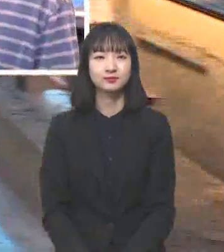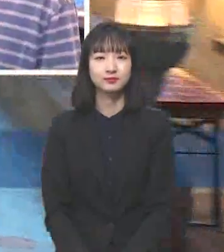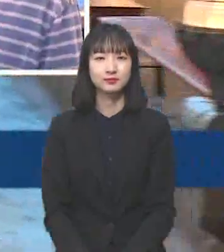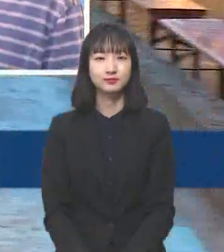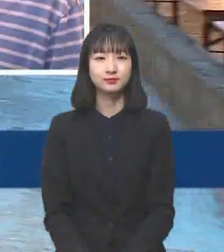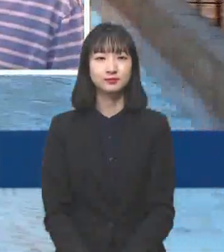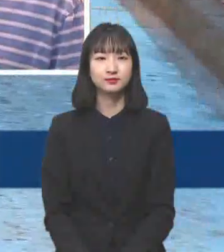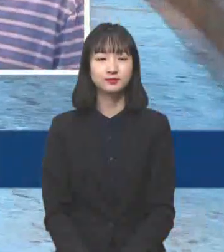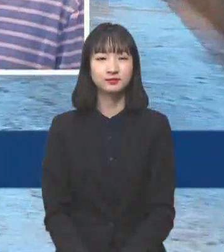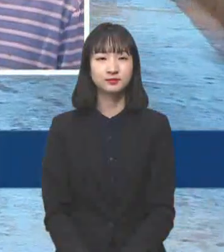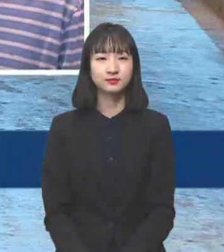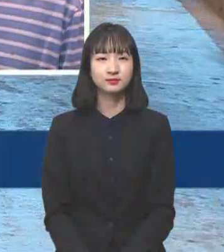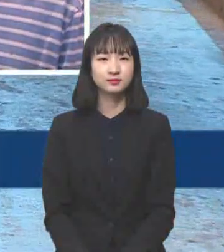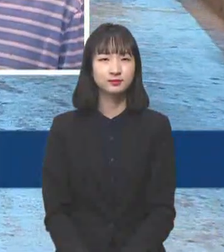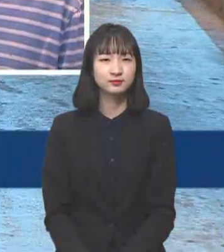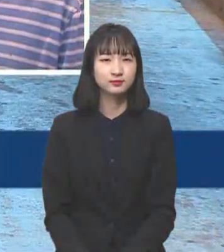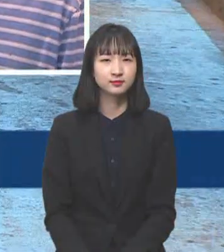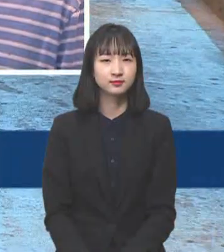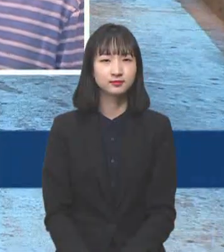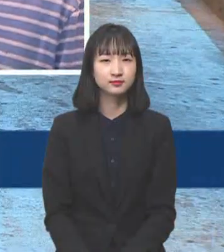좀 원형